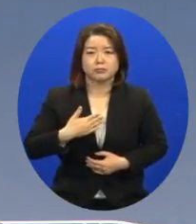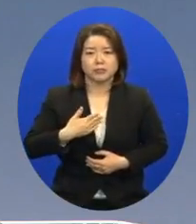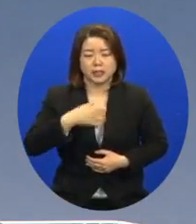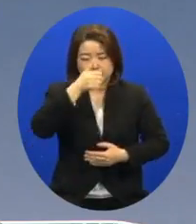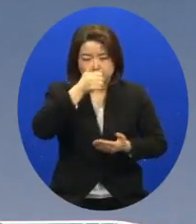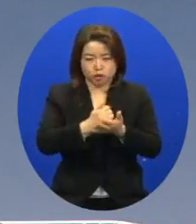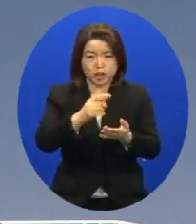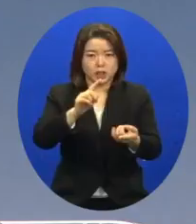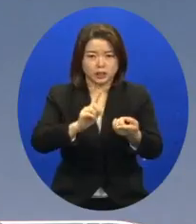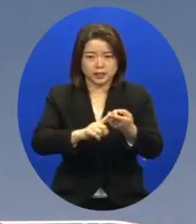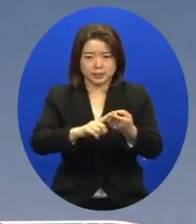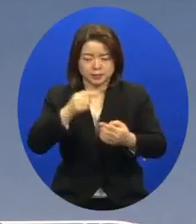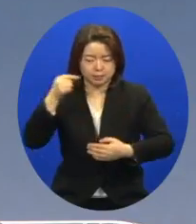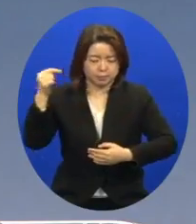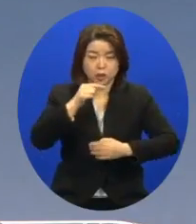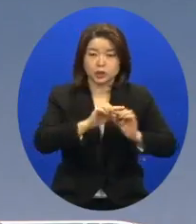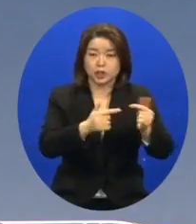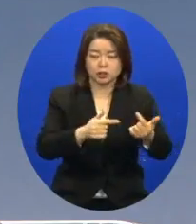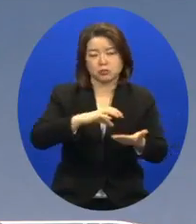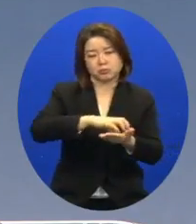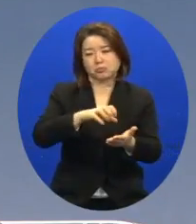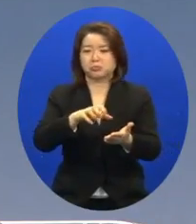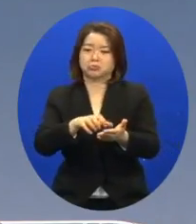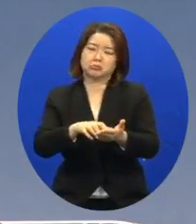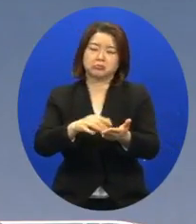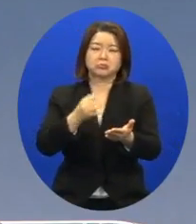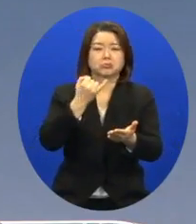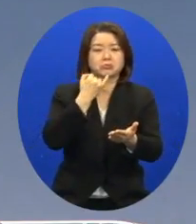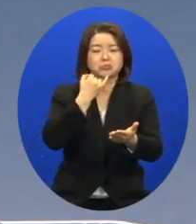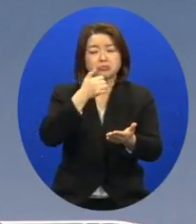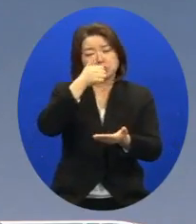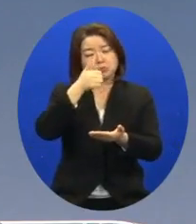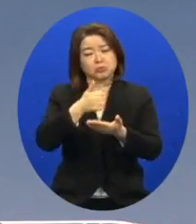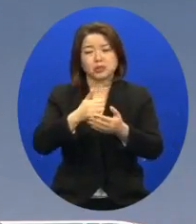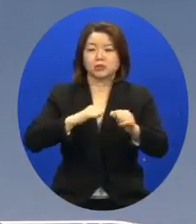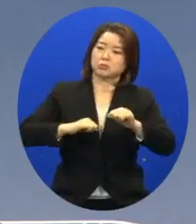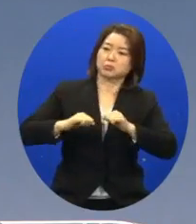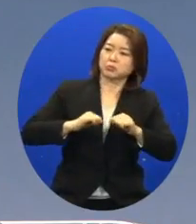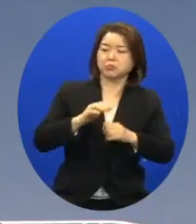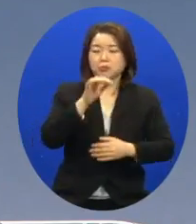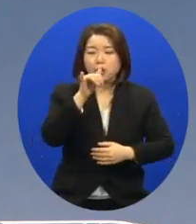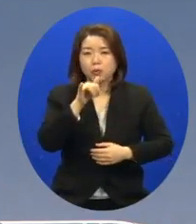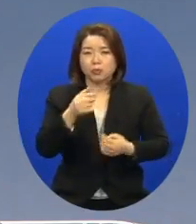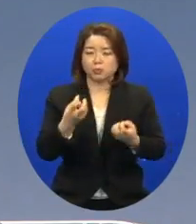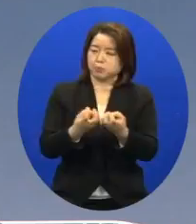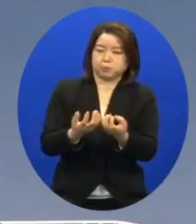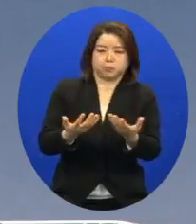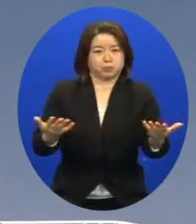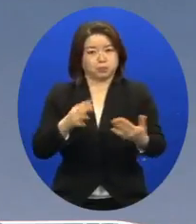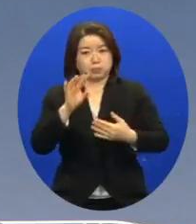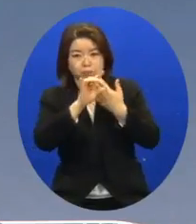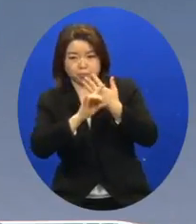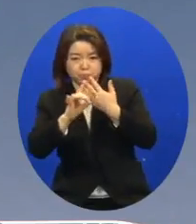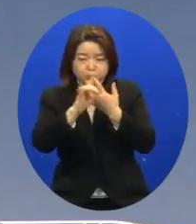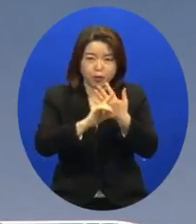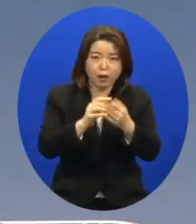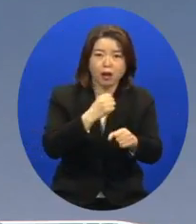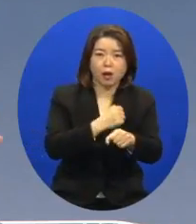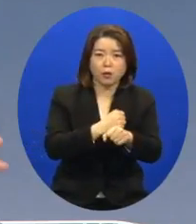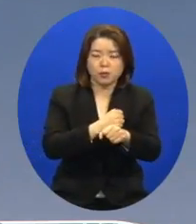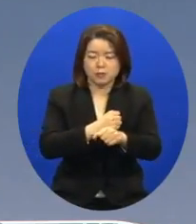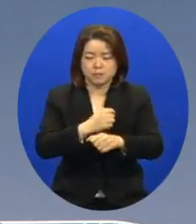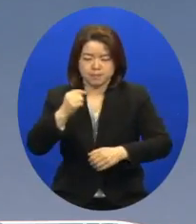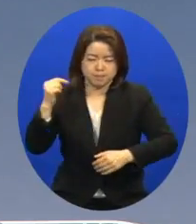대해서 단어 하지 않고 적당하게 죄를 즐거 즐기고 어쩔 수 없다고 핑계를 대면서 단호하게